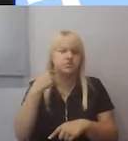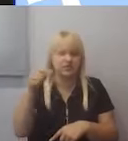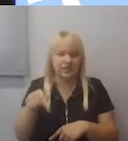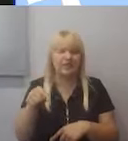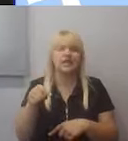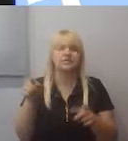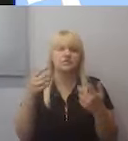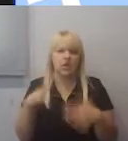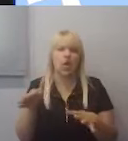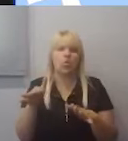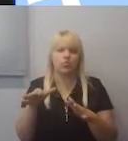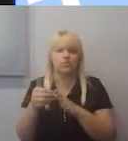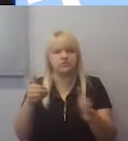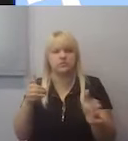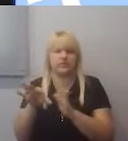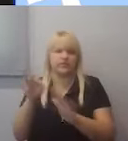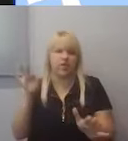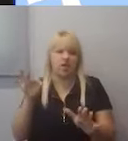evakuācijas vietu piemēram